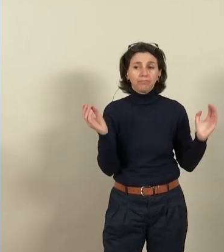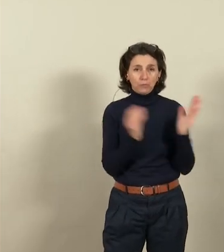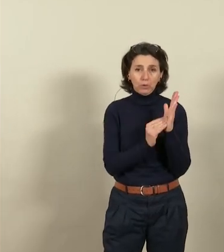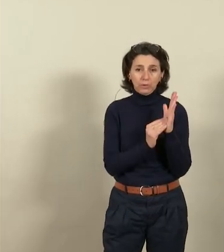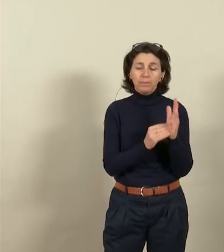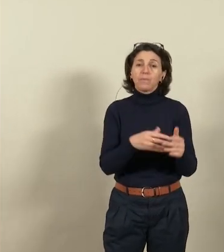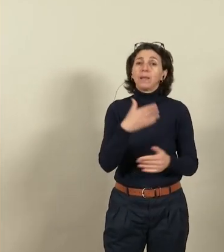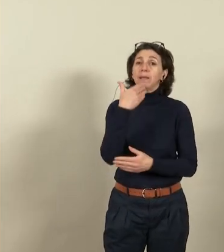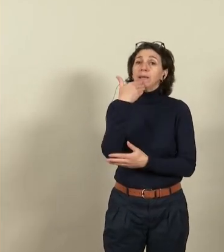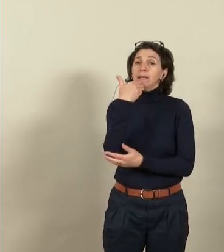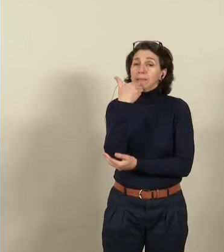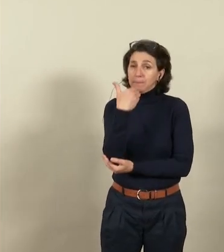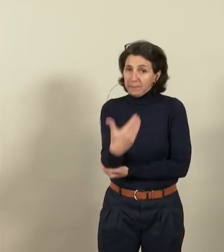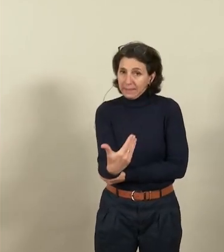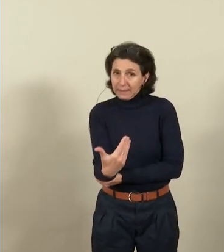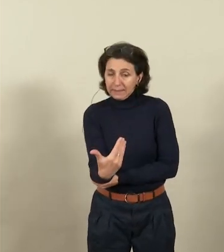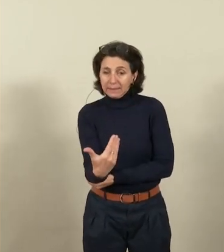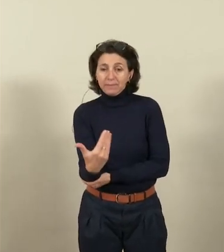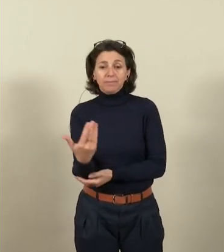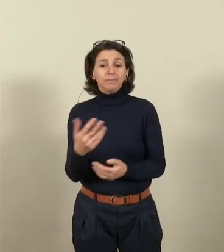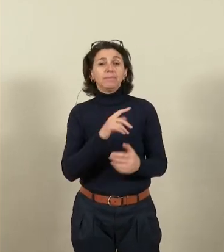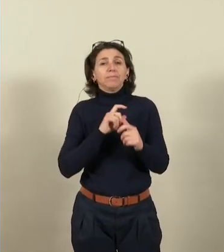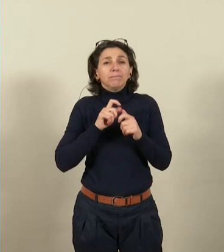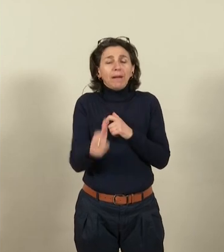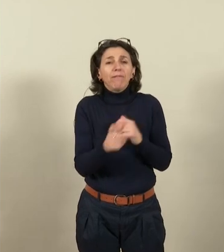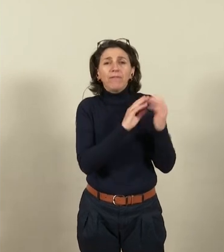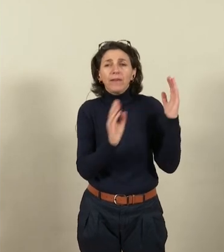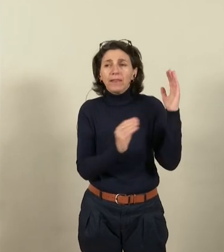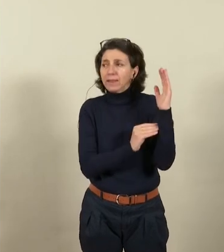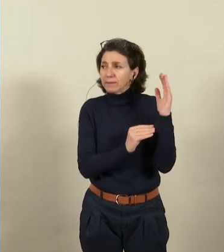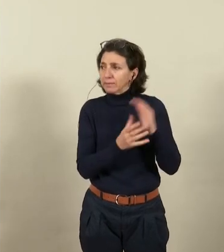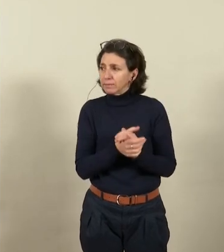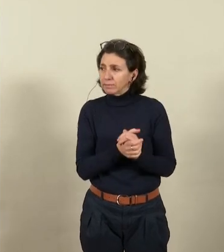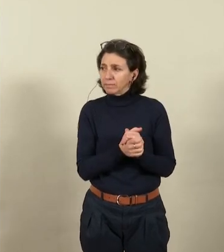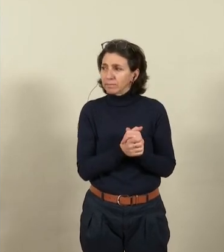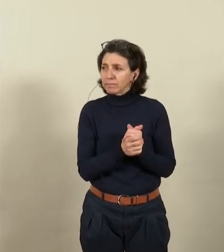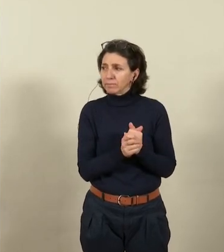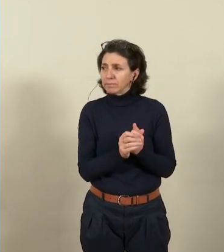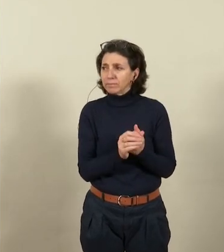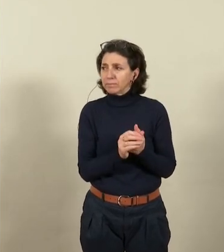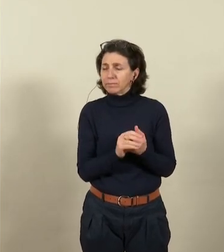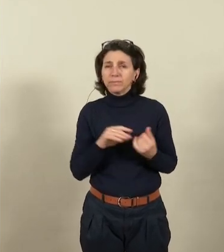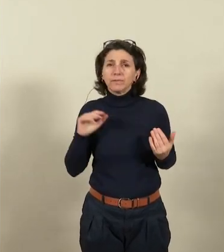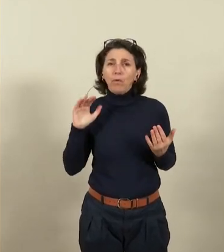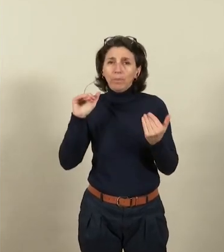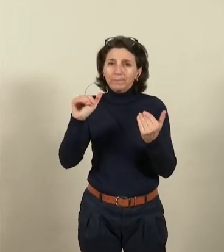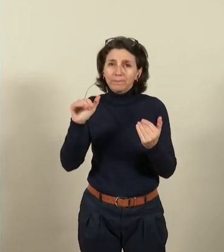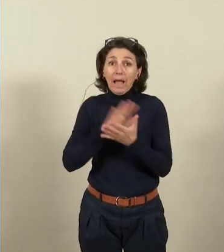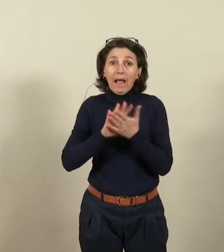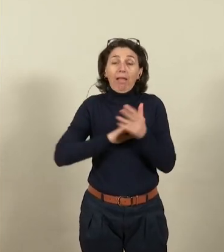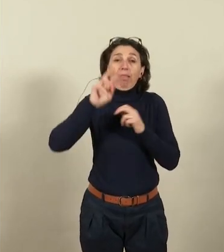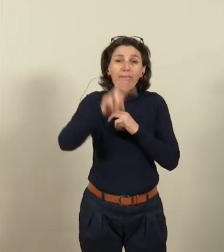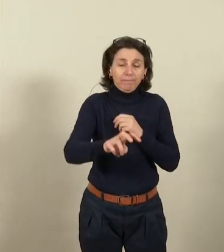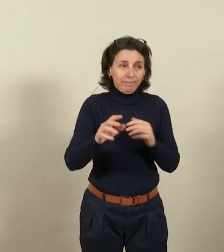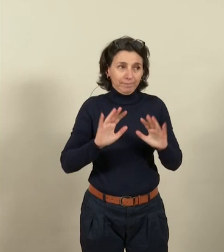je vous remercie la délibération numéro ah non non non là je crois qu'on a on passe au vœux je